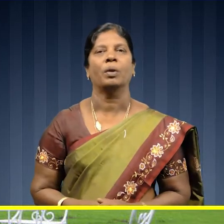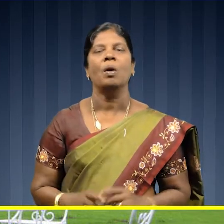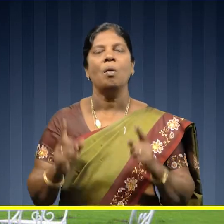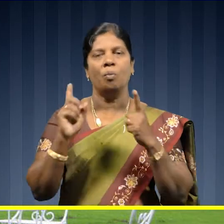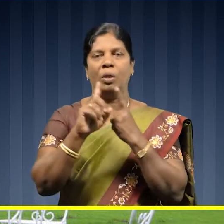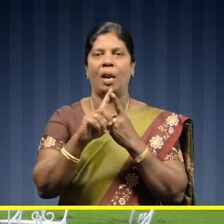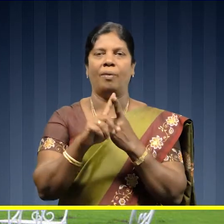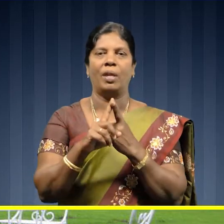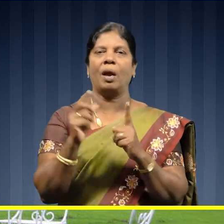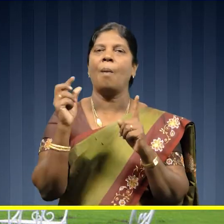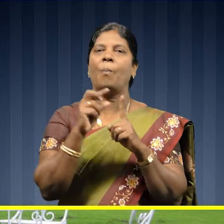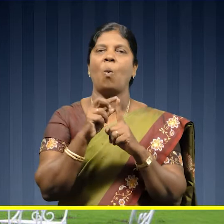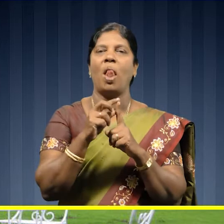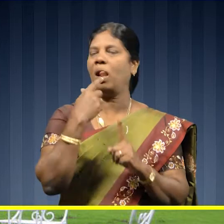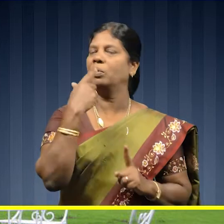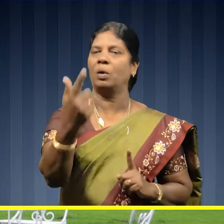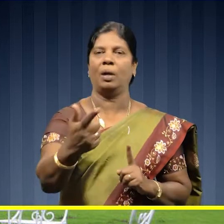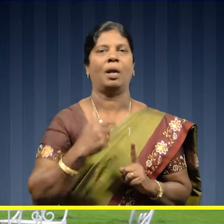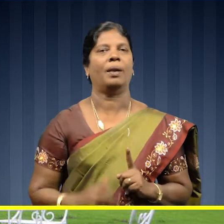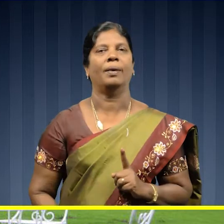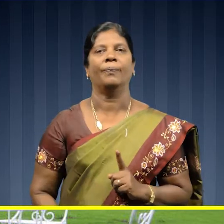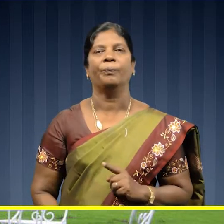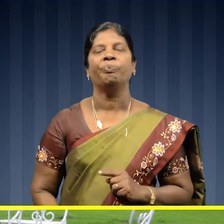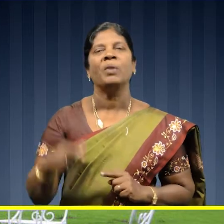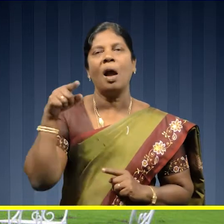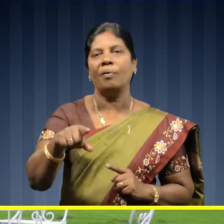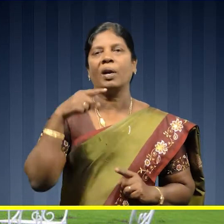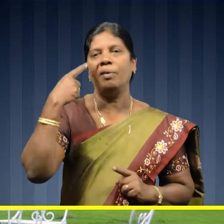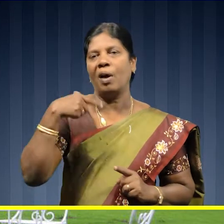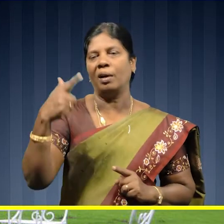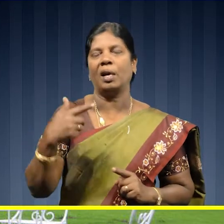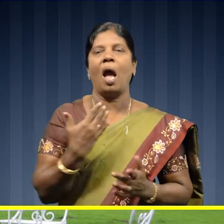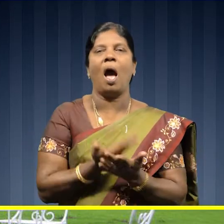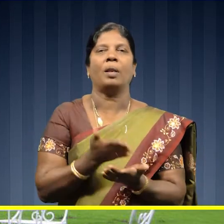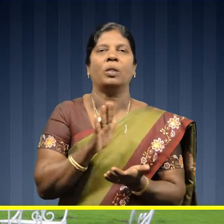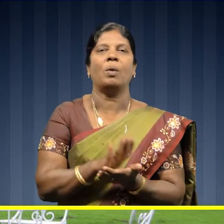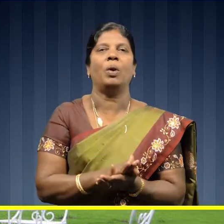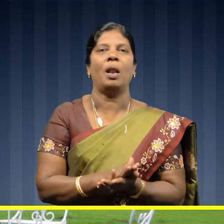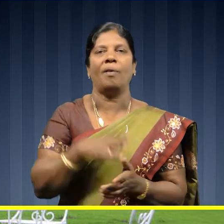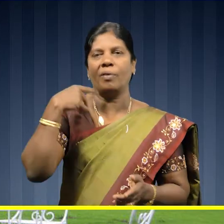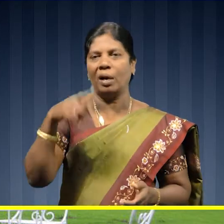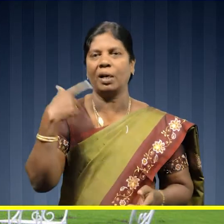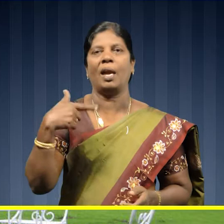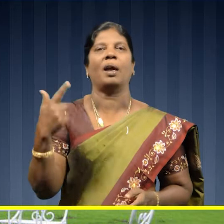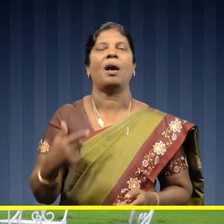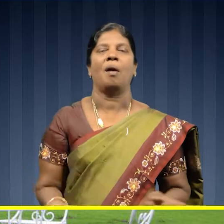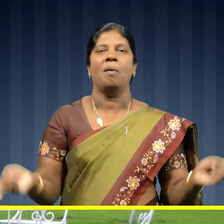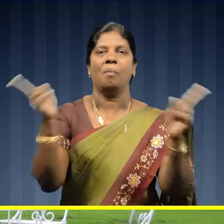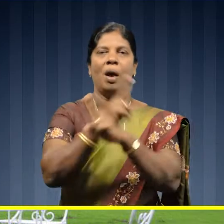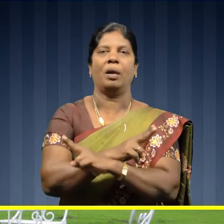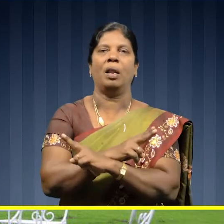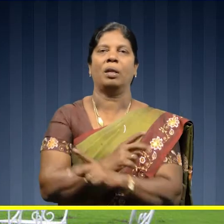வாசிக்கிறோம். முதலாவதாக பவுலடியார் சொல்லுகிறார், அவர்களுடைய வாழ்க்கை அர்த்தமுள்ள ஒரு